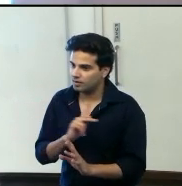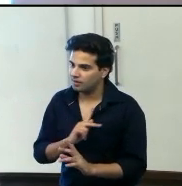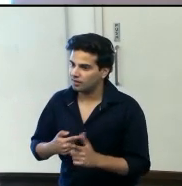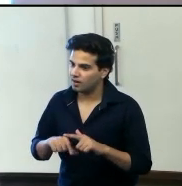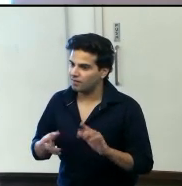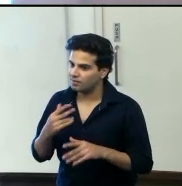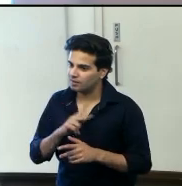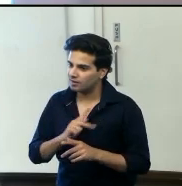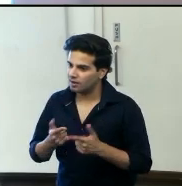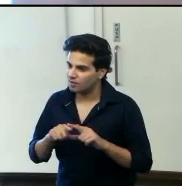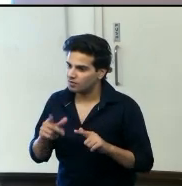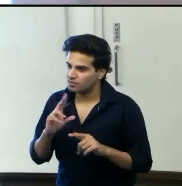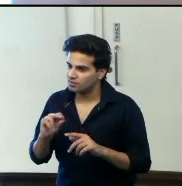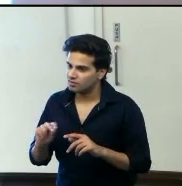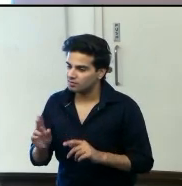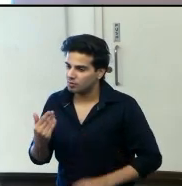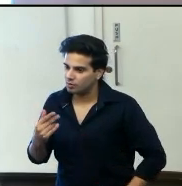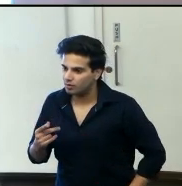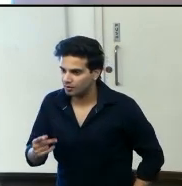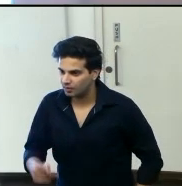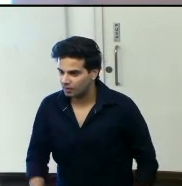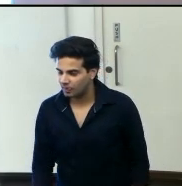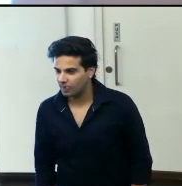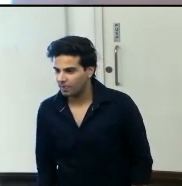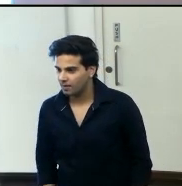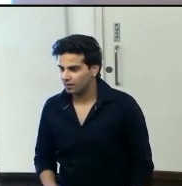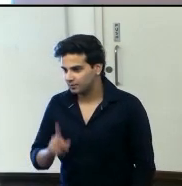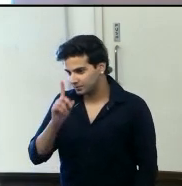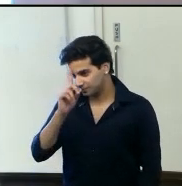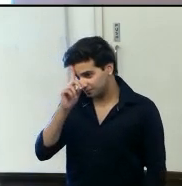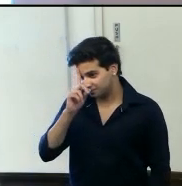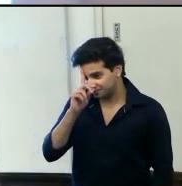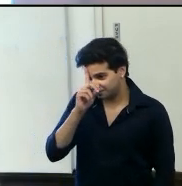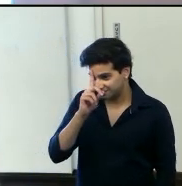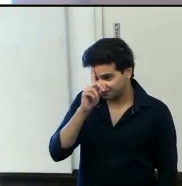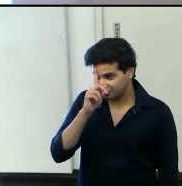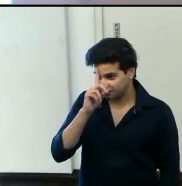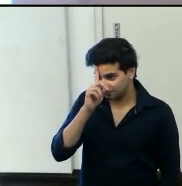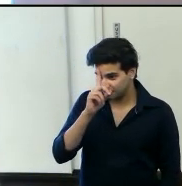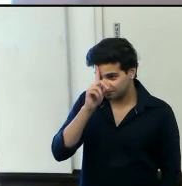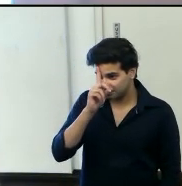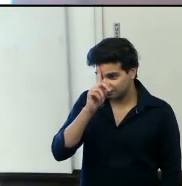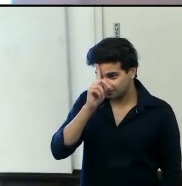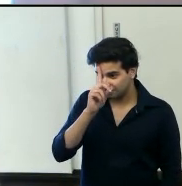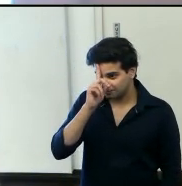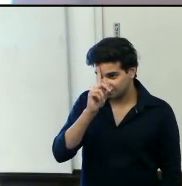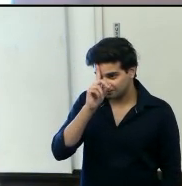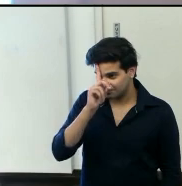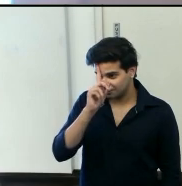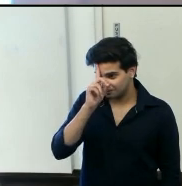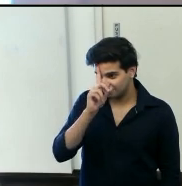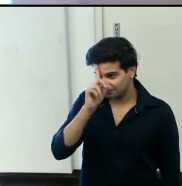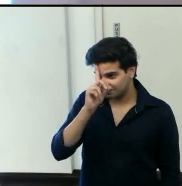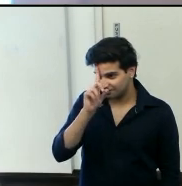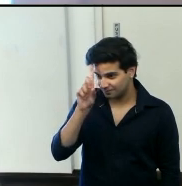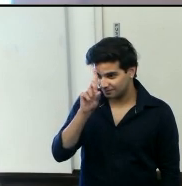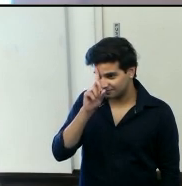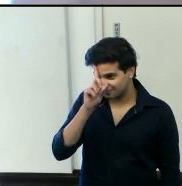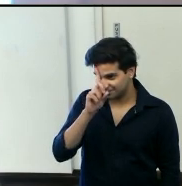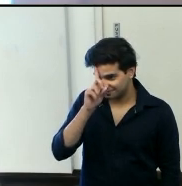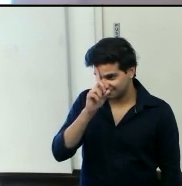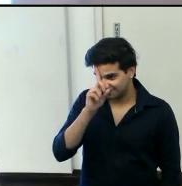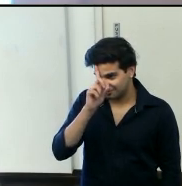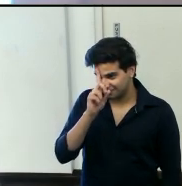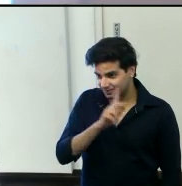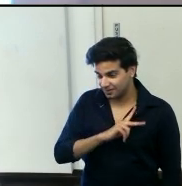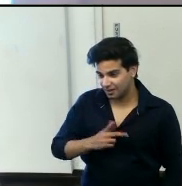ಸೊ ಅಲ್ಲ, ಕೆಲವು ಸಲ ಎರಡು ಥರದ್ದು ಇದಾಗುತ್ತೆ. ಒಂದು, ಇವಾಗ ನಾನು ವರ್ಕ್ ಮಾಡ್ತಾ ಇರ್ತೀನಿ, ಅವಾಗ ಒಂದ್ ಥರದ ಮಾತು, ಒಂದೆರಡು ಹೆಜ್ಜೆ ಹಿಂದೆ